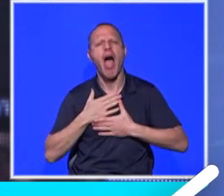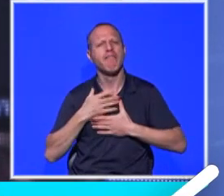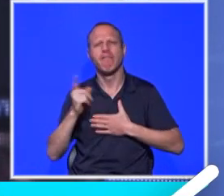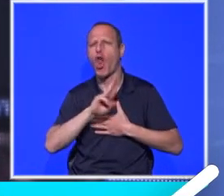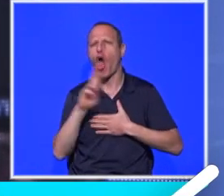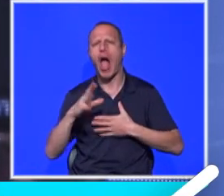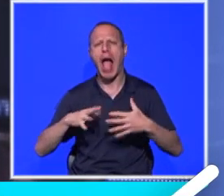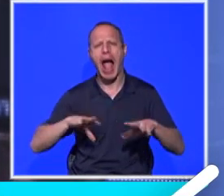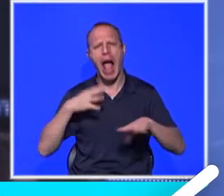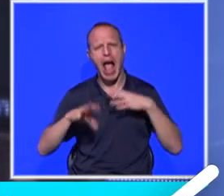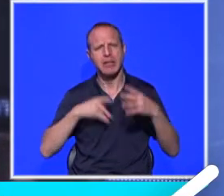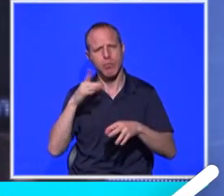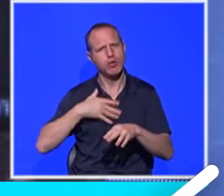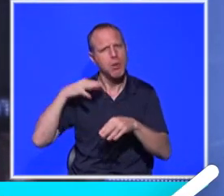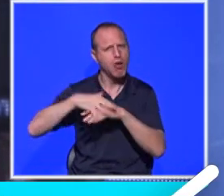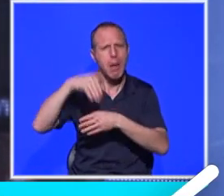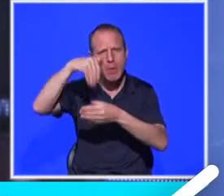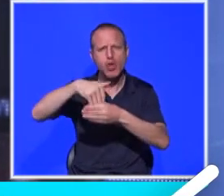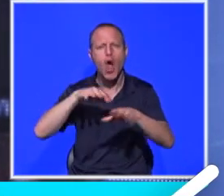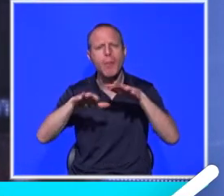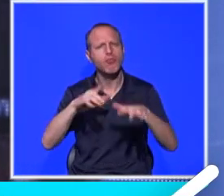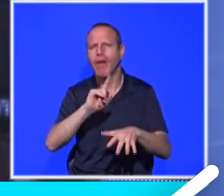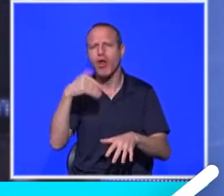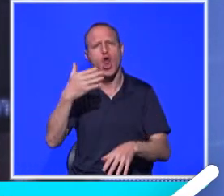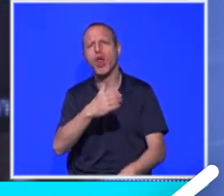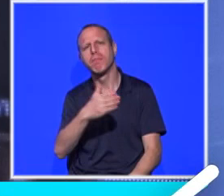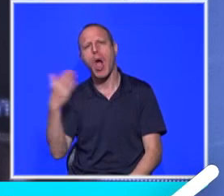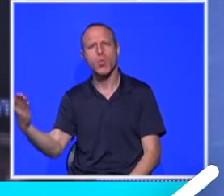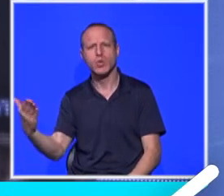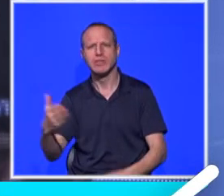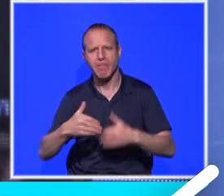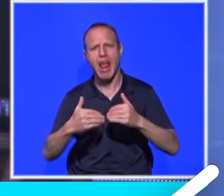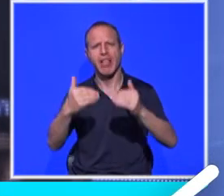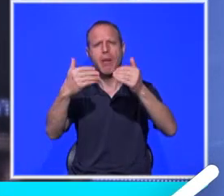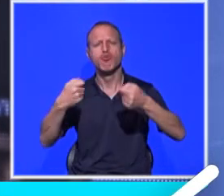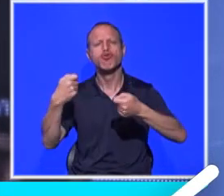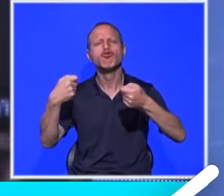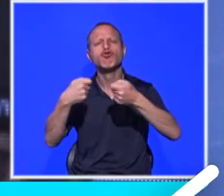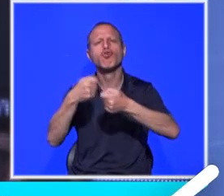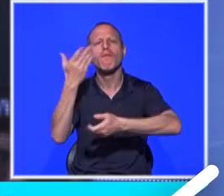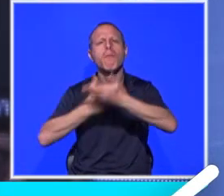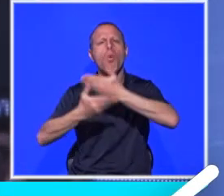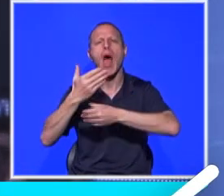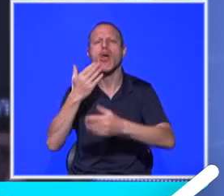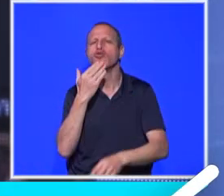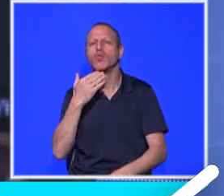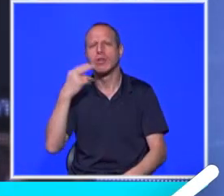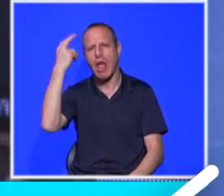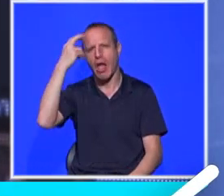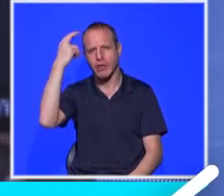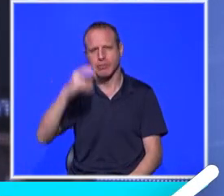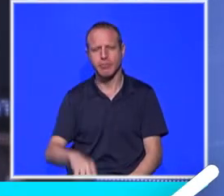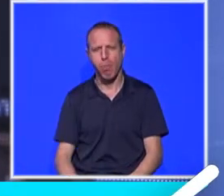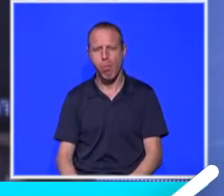את הכעס, הם רוצים להשפיע מתוך הממשלה, ולא להיות בחוץ ולקדם שיתוף פעולה יהודי